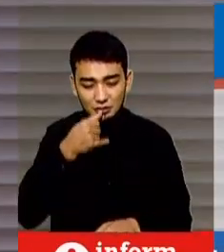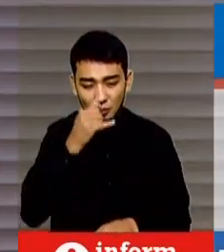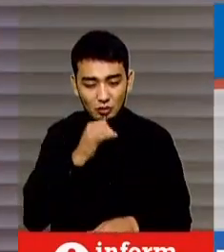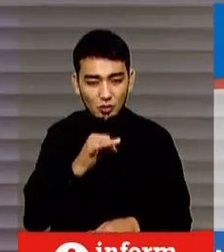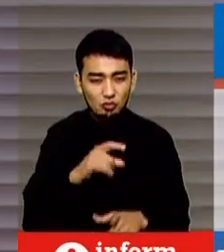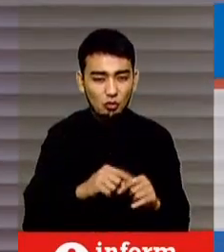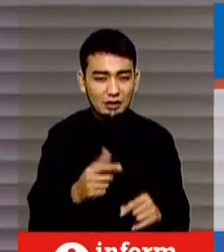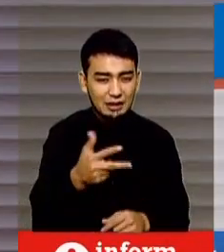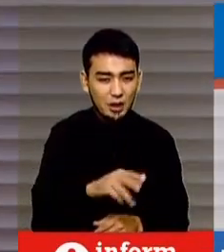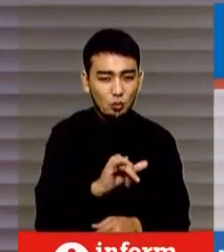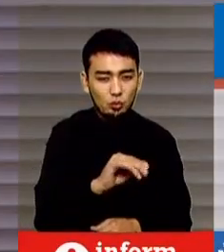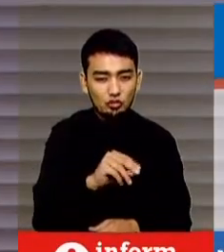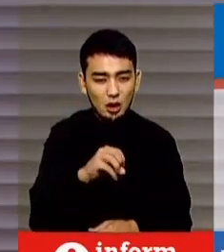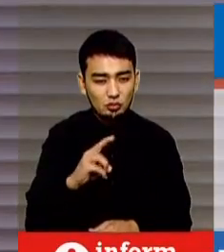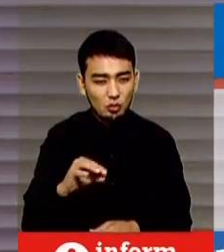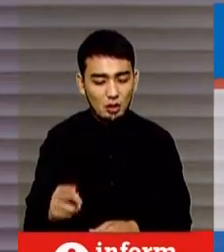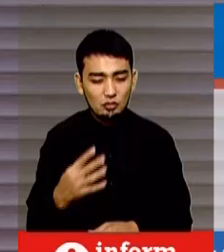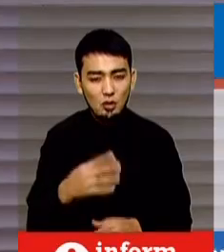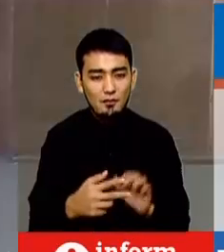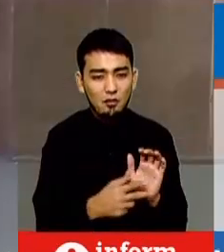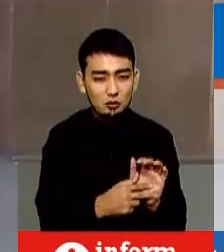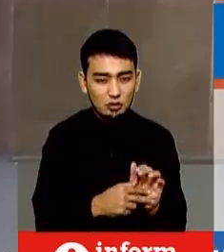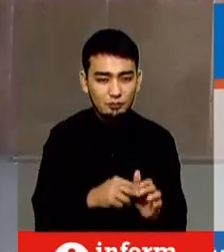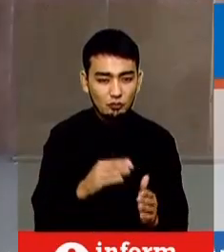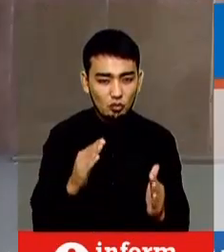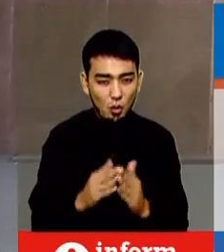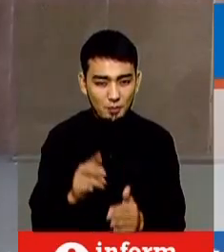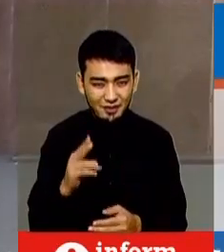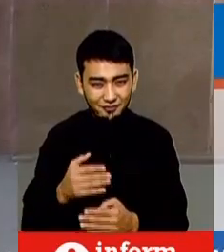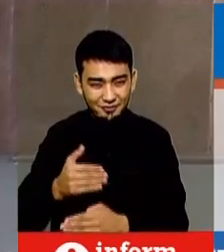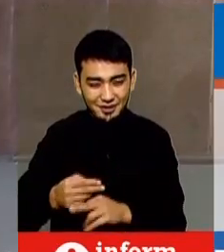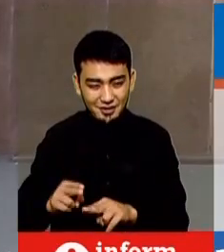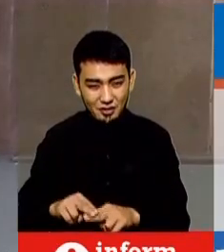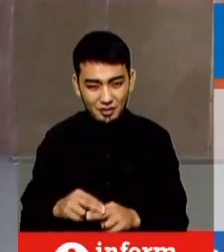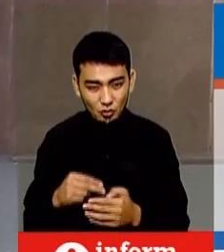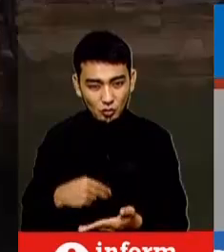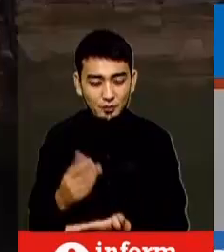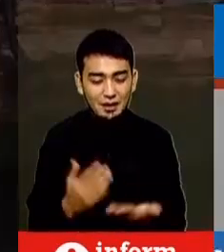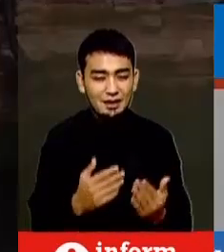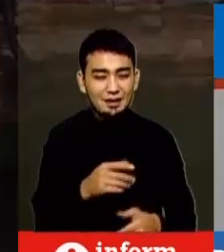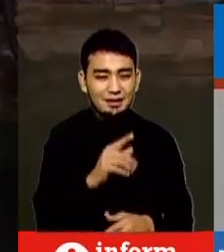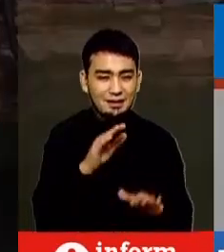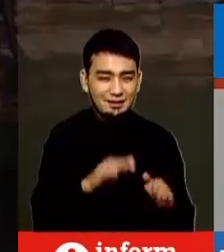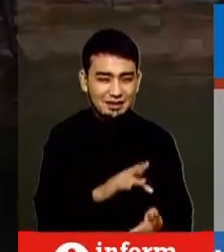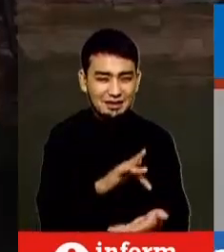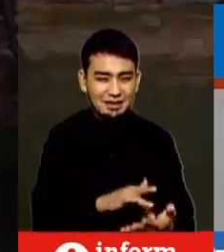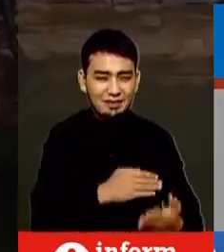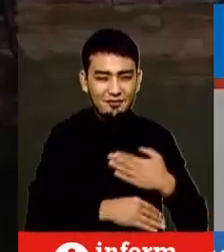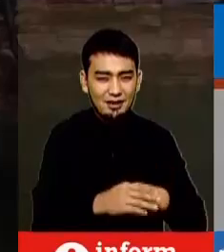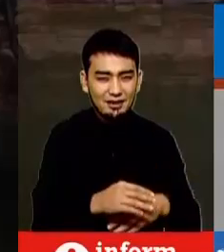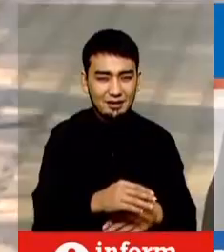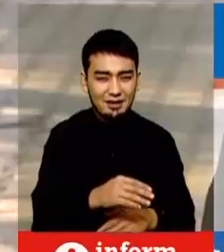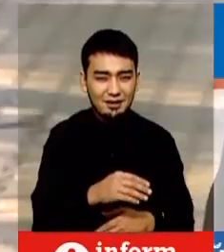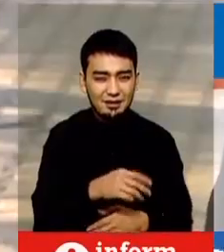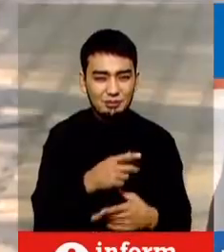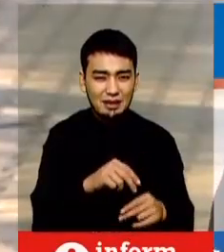3 участка. Выкуп 48 частных домов, 1 соцобъект, где базируется организация для людей с инвалидностью, и непосредственно судоремонтный